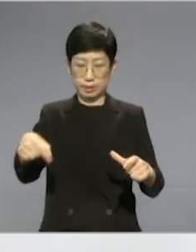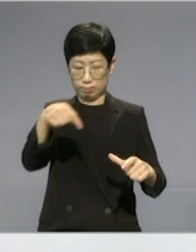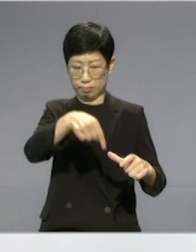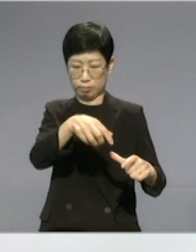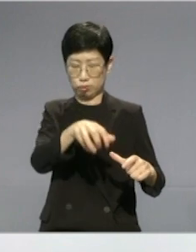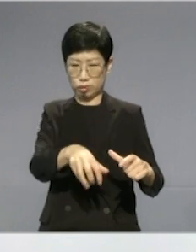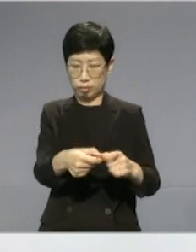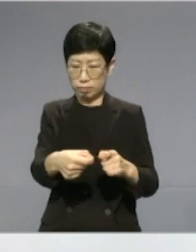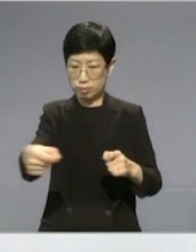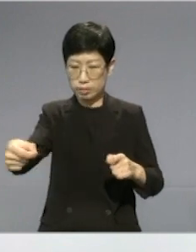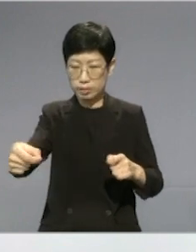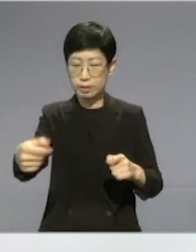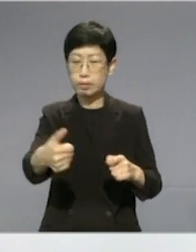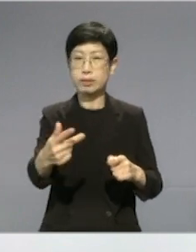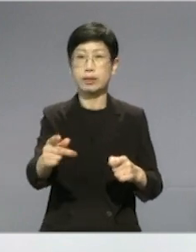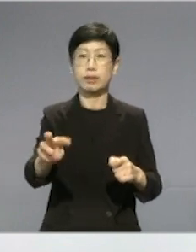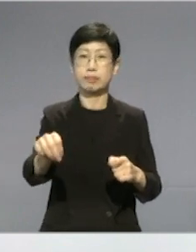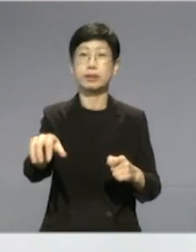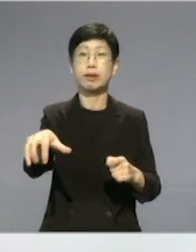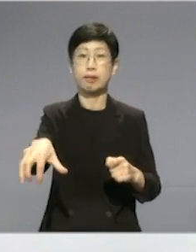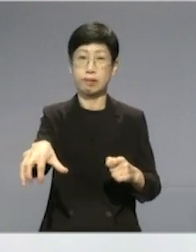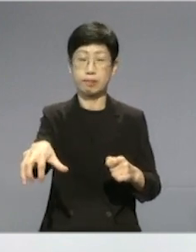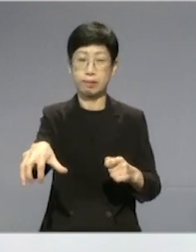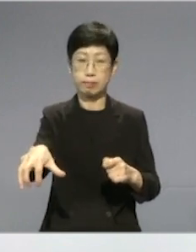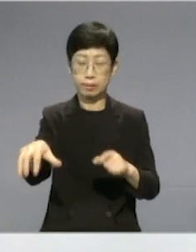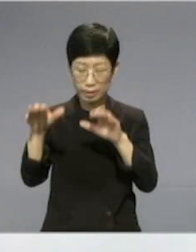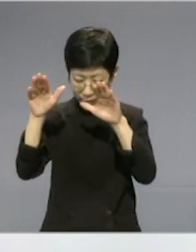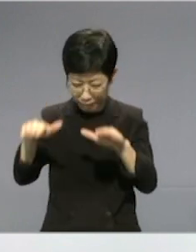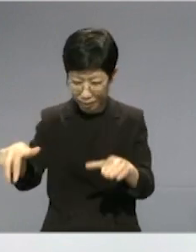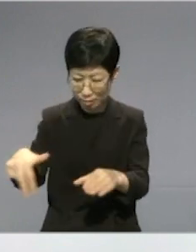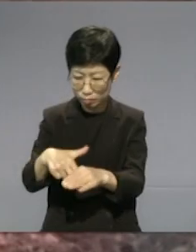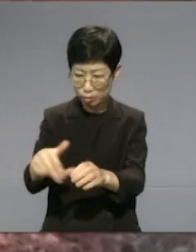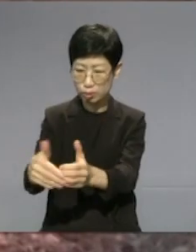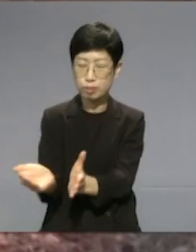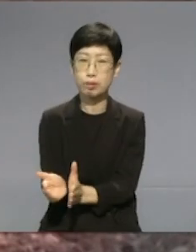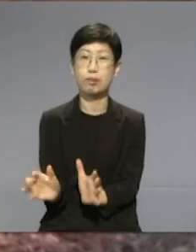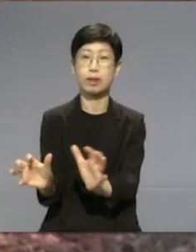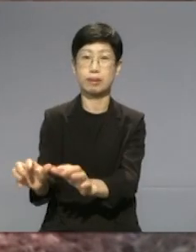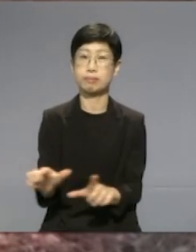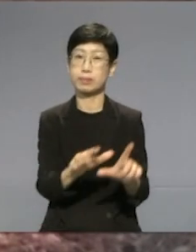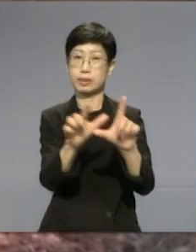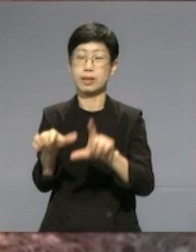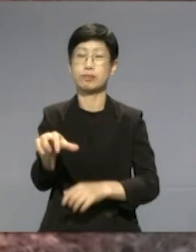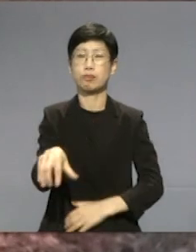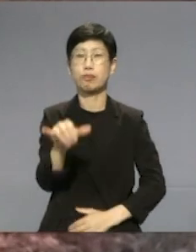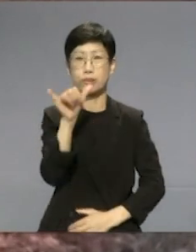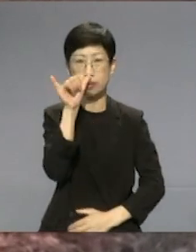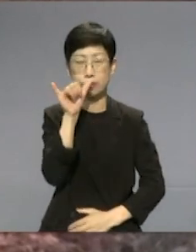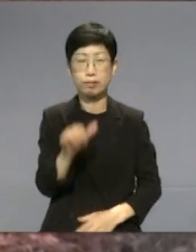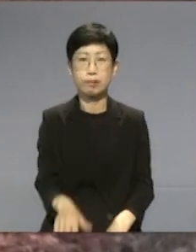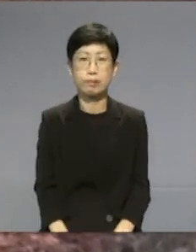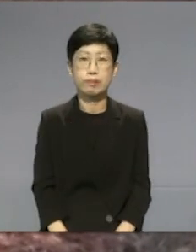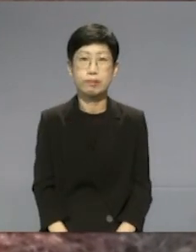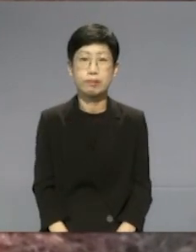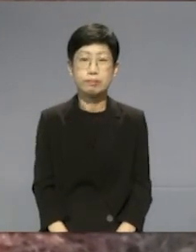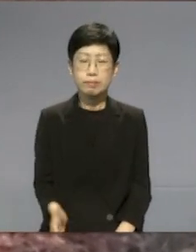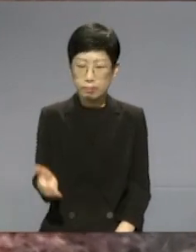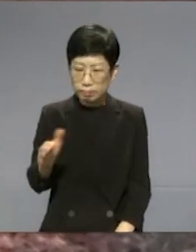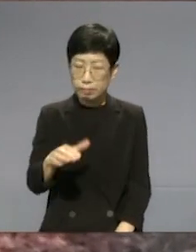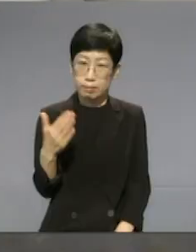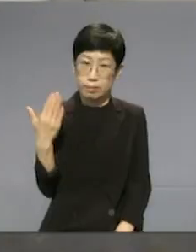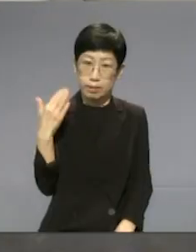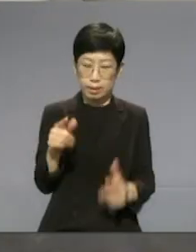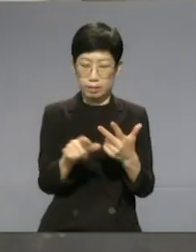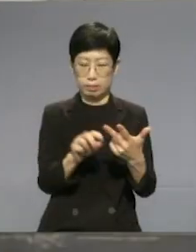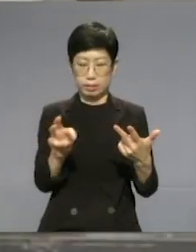구루그람에서 남쪽으로 약 50km 떨어진 곳에 이슬람 교도들이 모여 사는 누 지역이라는 곳이 있습니다. 그런데